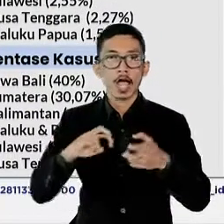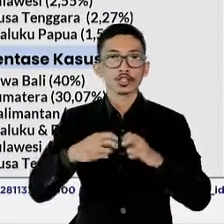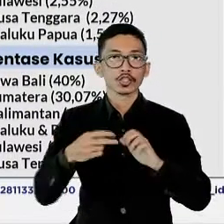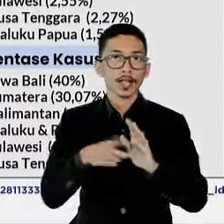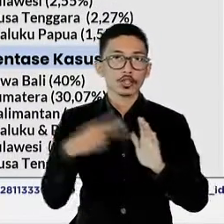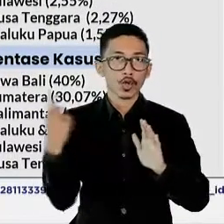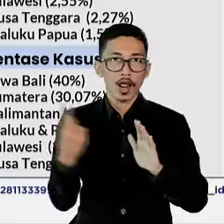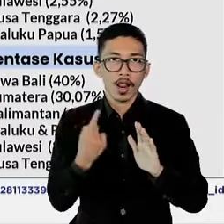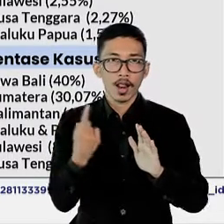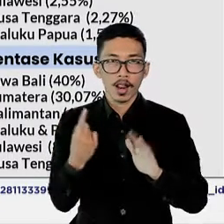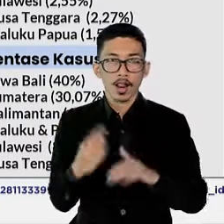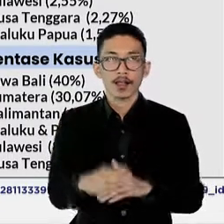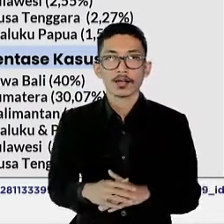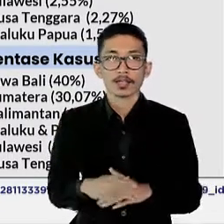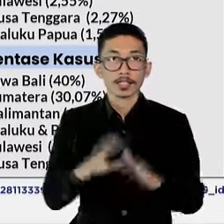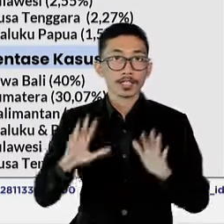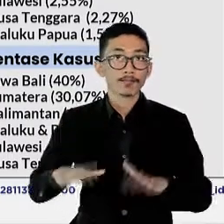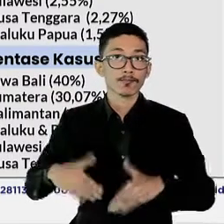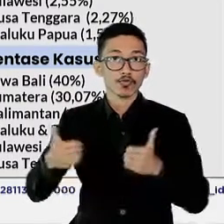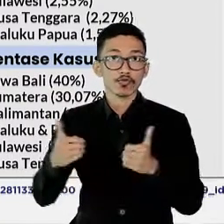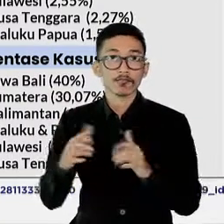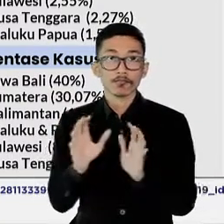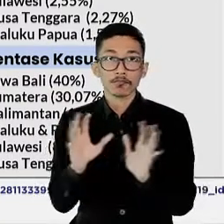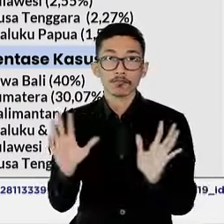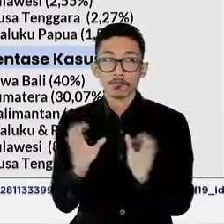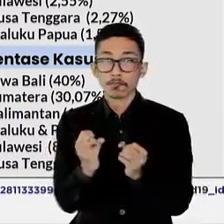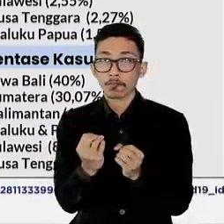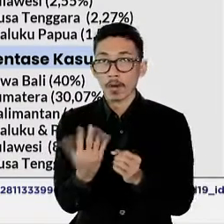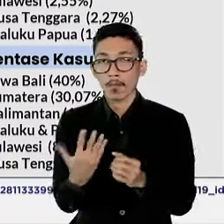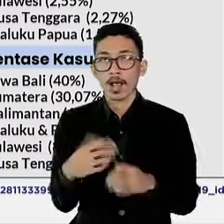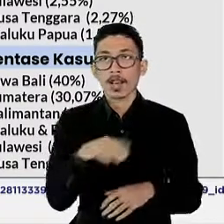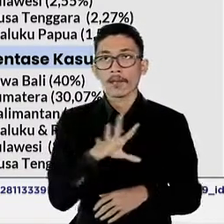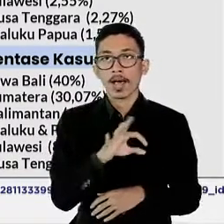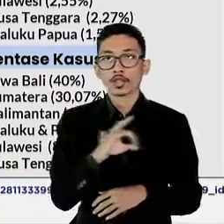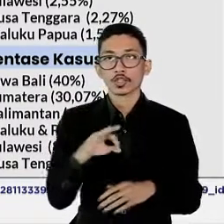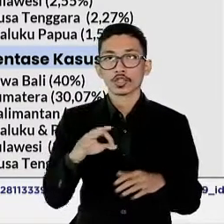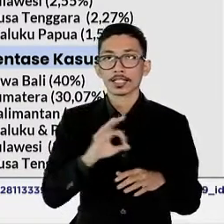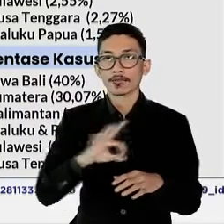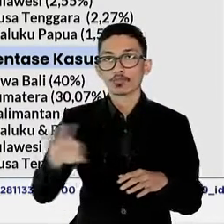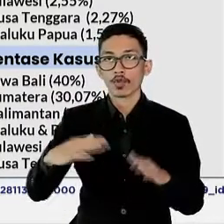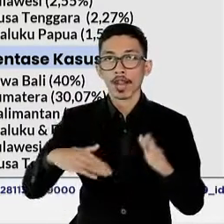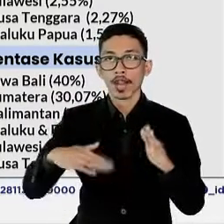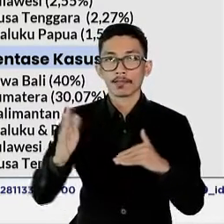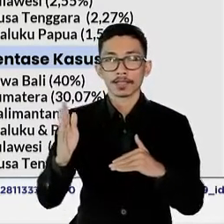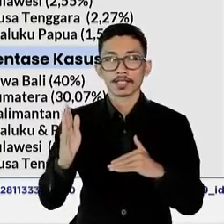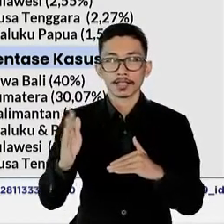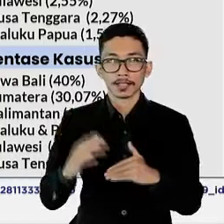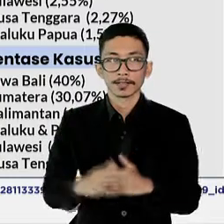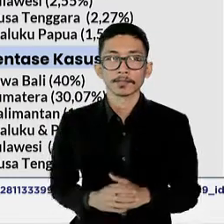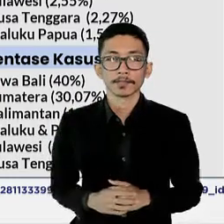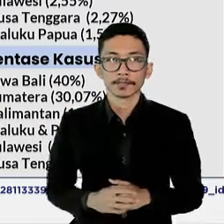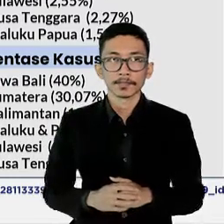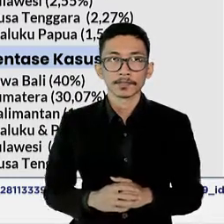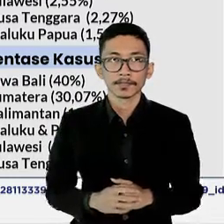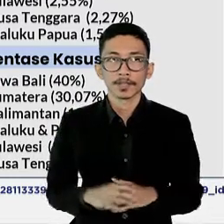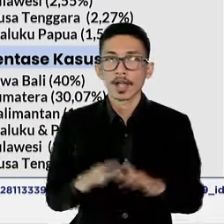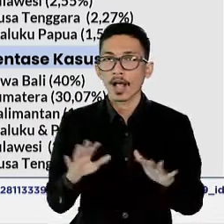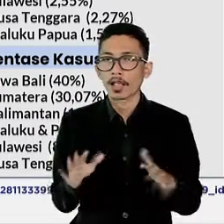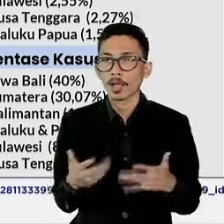Hai total kesembuhannya sebanyak 530 6850 kasus atau